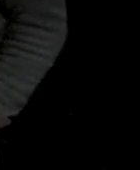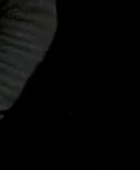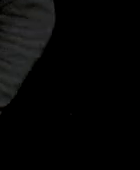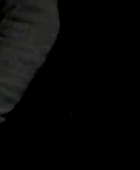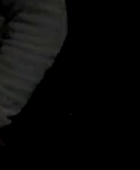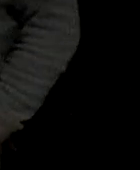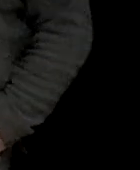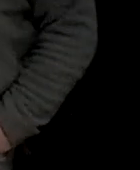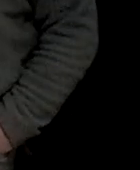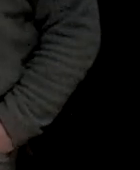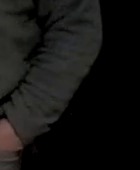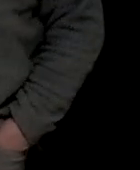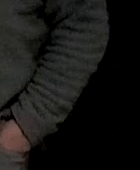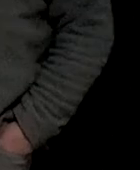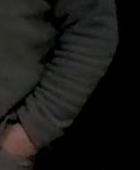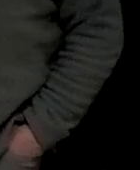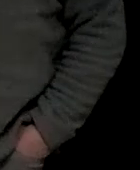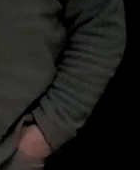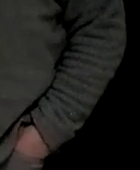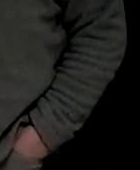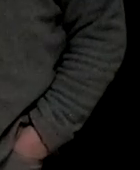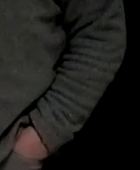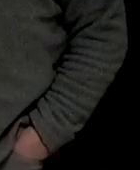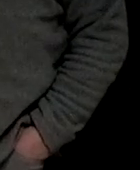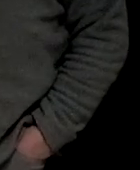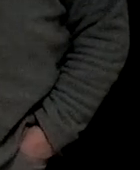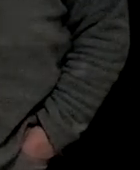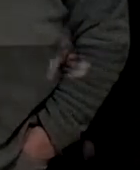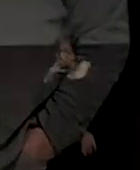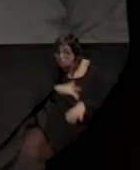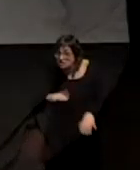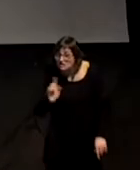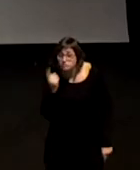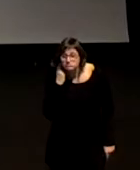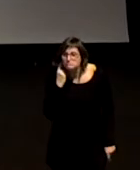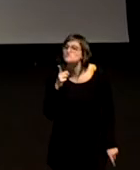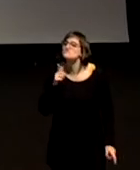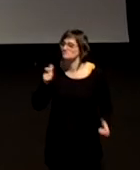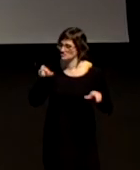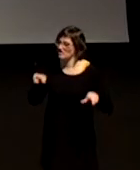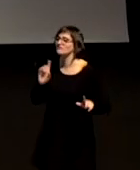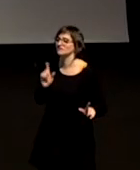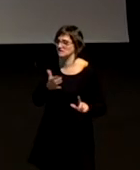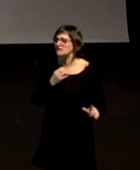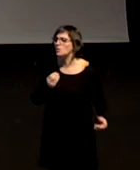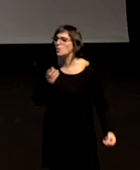au nord alors vous allez entendre son chant donc suivant si vous me dites que vous l'avez entendu je vérifierai quand même